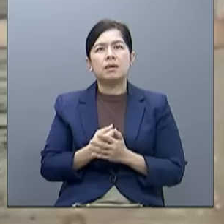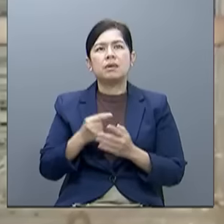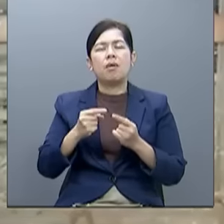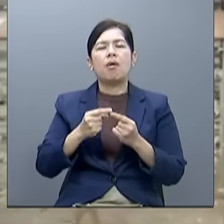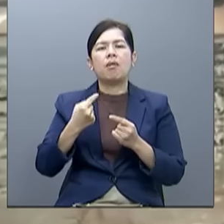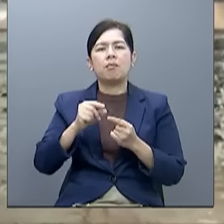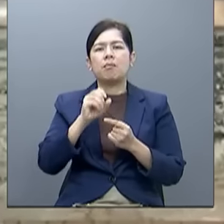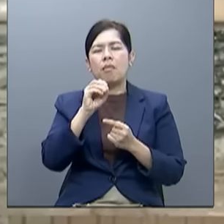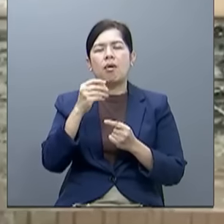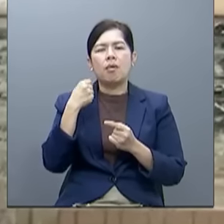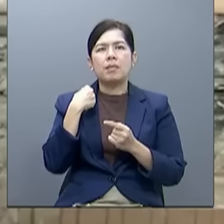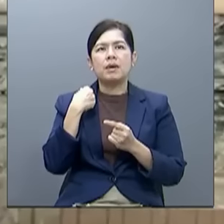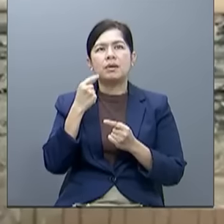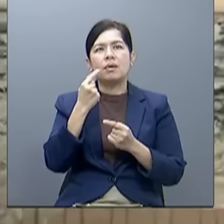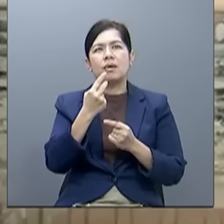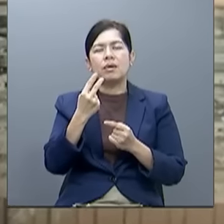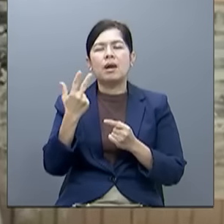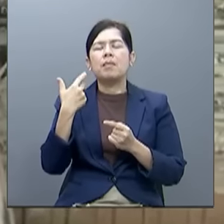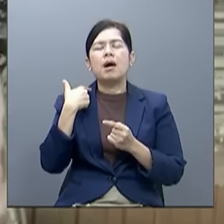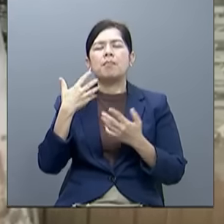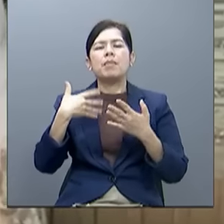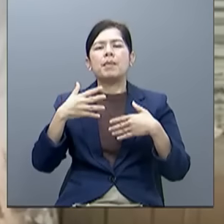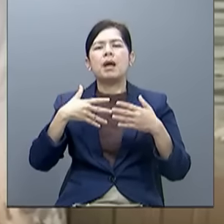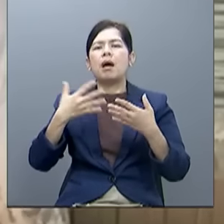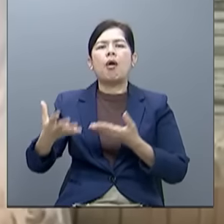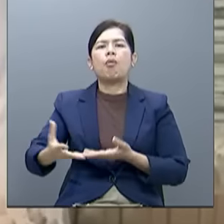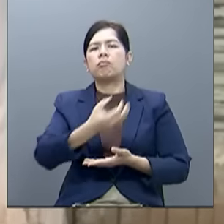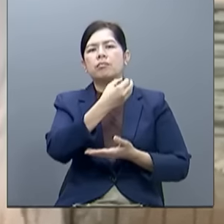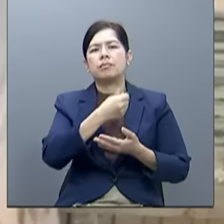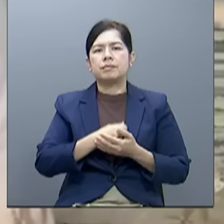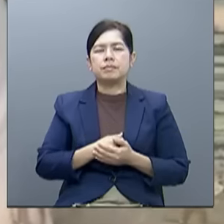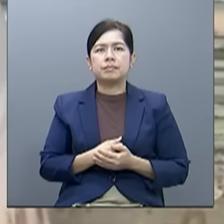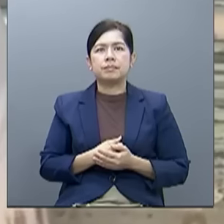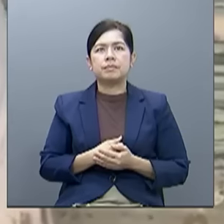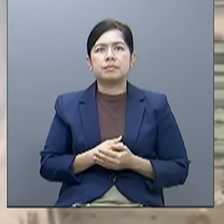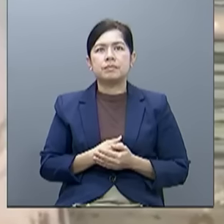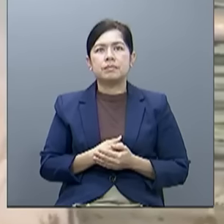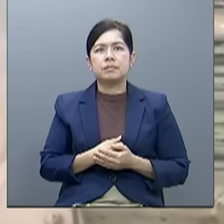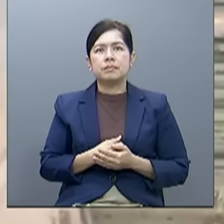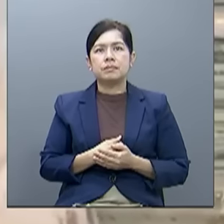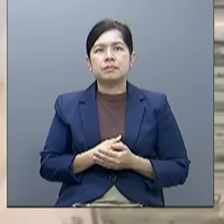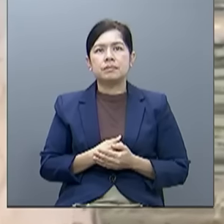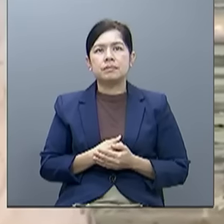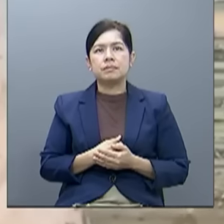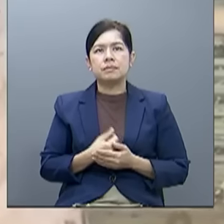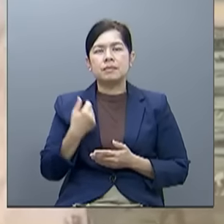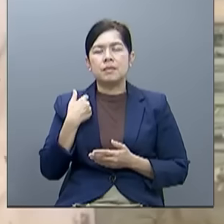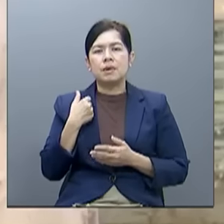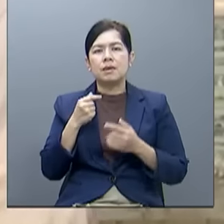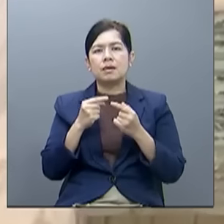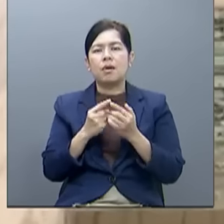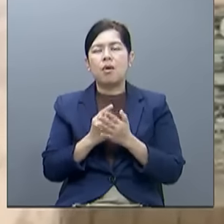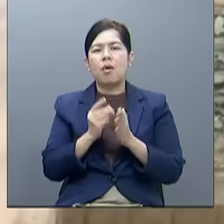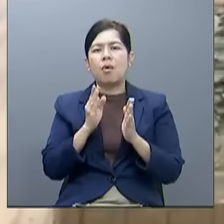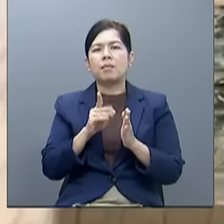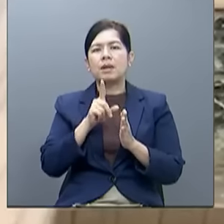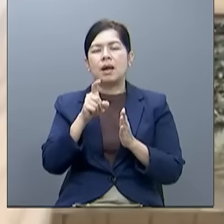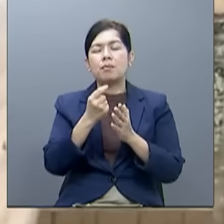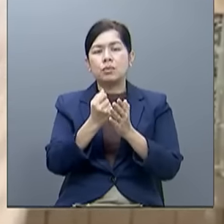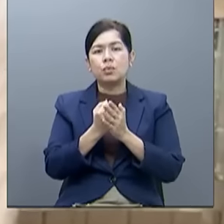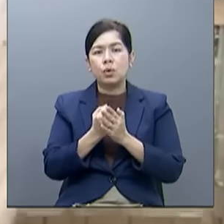ปเถอะเอ้ยแม่เอ้ยแล้วมีแต่ไม่ใช่ว่ามีคนมาช่วยป้าช่วยไหมอันนี้